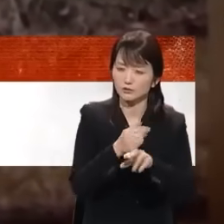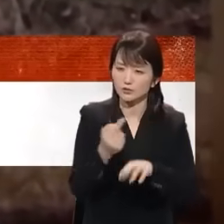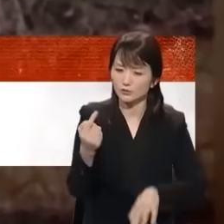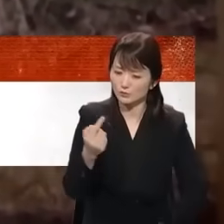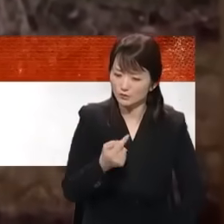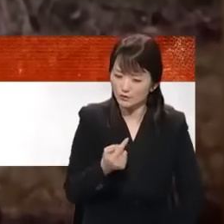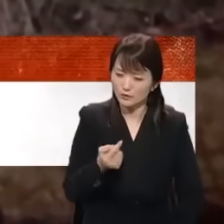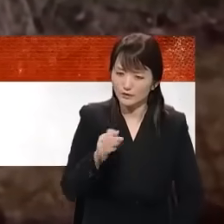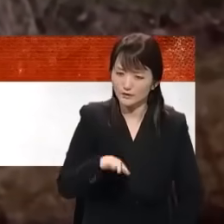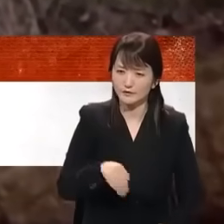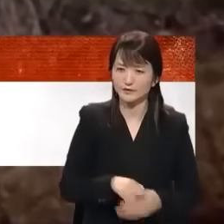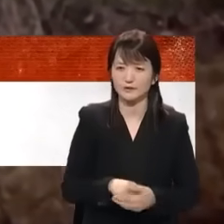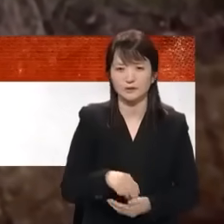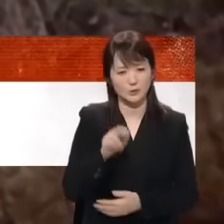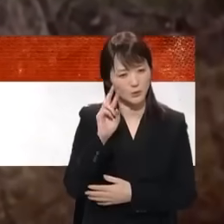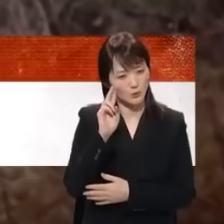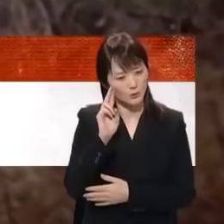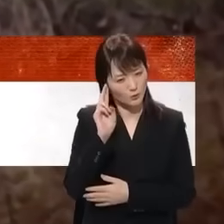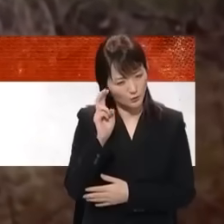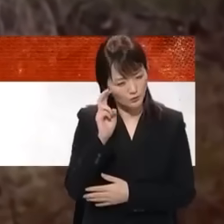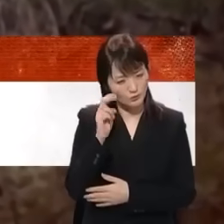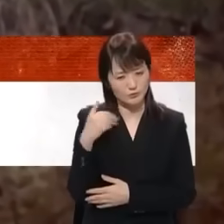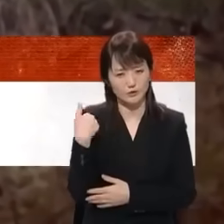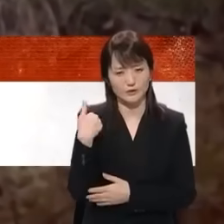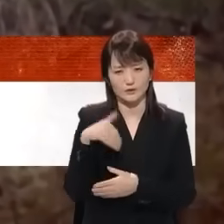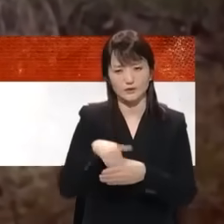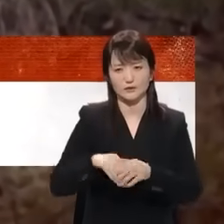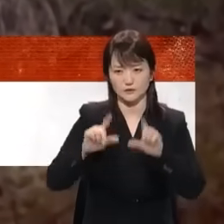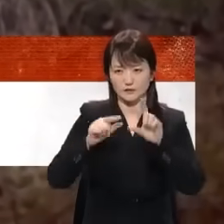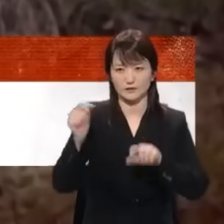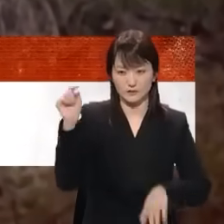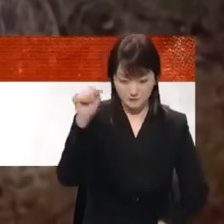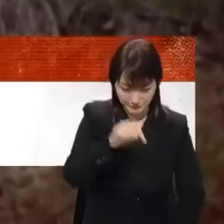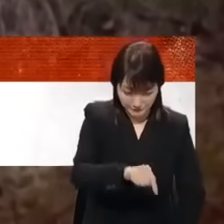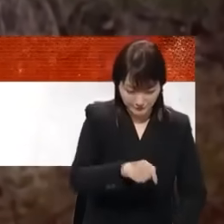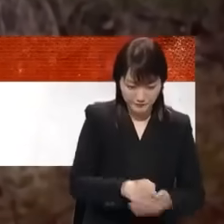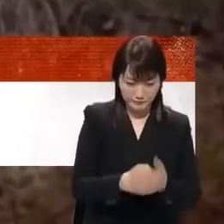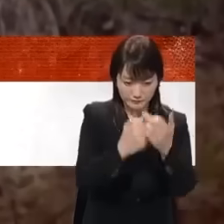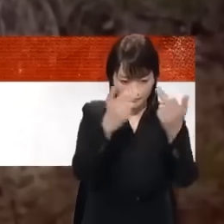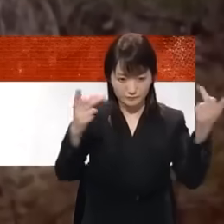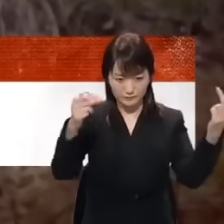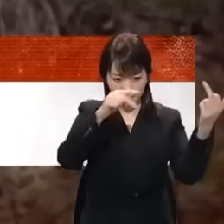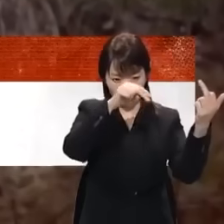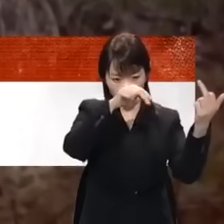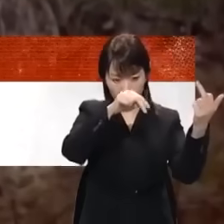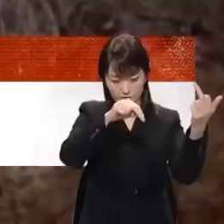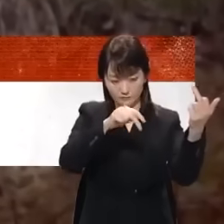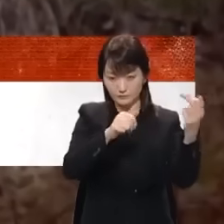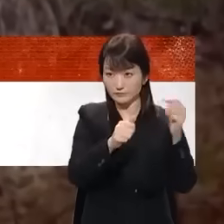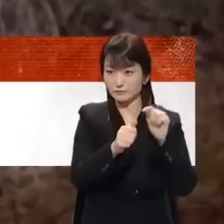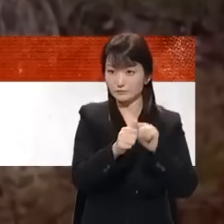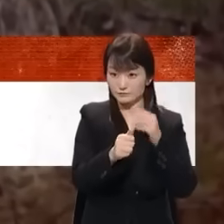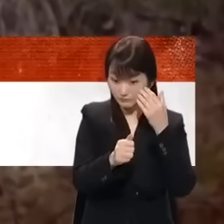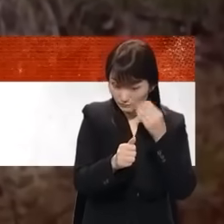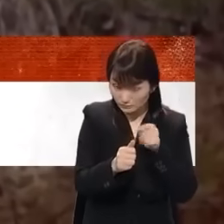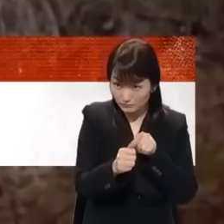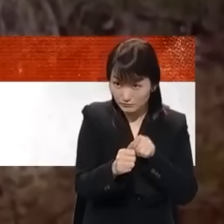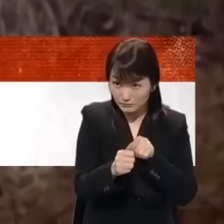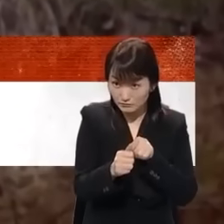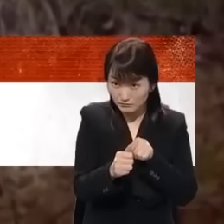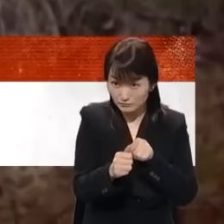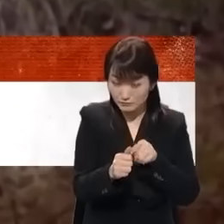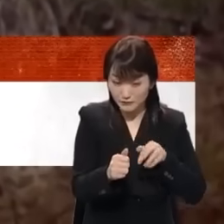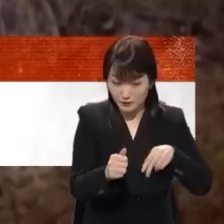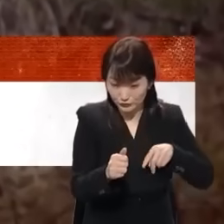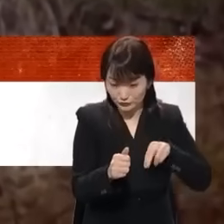했죠 그때 도둑이 왔다 가기 전에 먼저 따겠다고 그리고 가는 길에 이제 저 산중턱에서 사람 행색이 보이길래 그